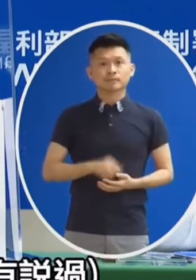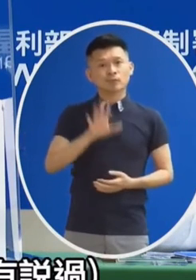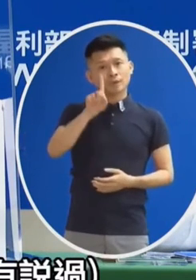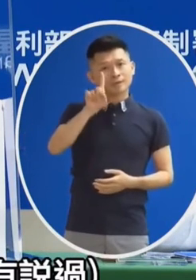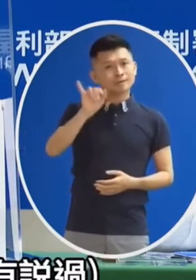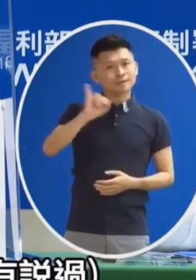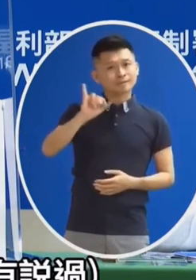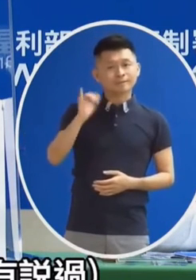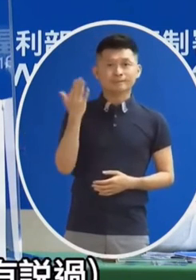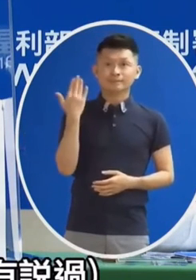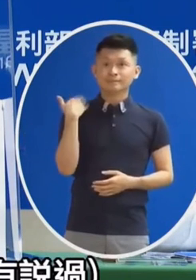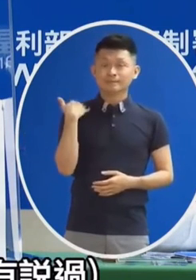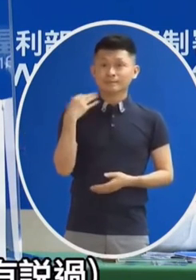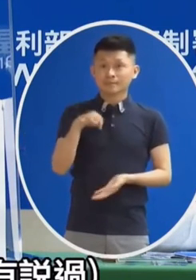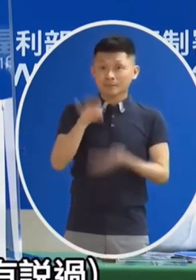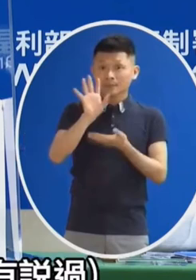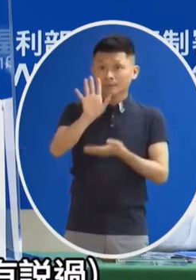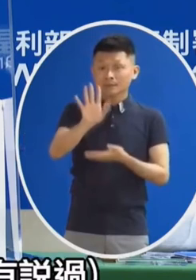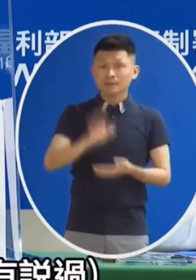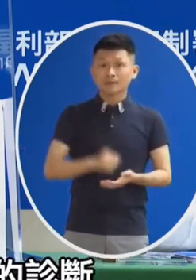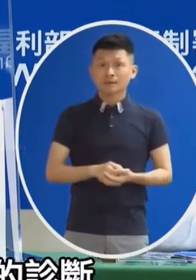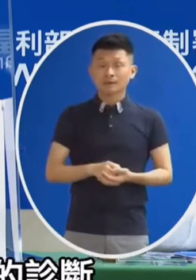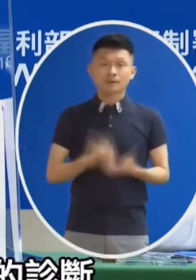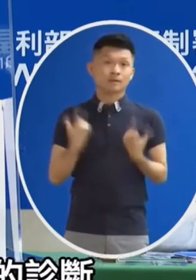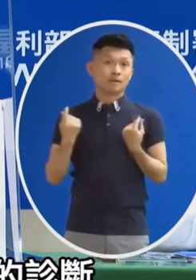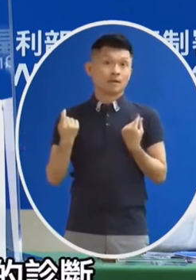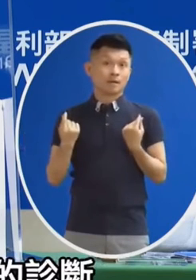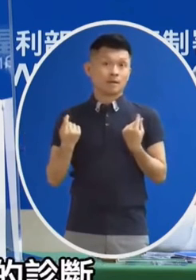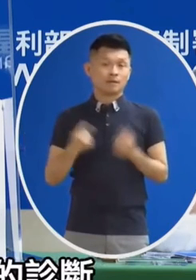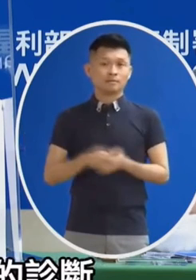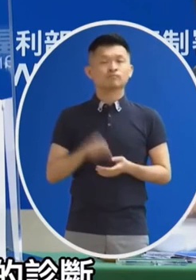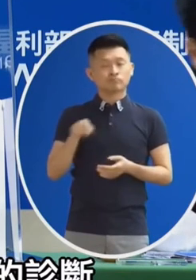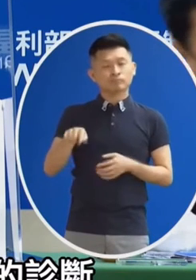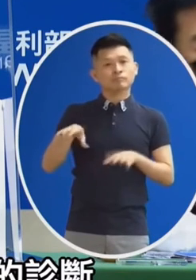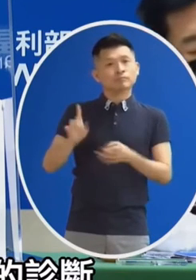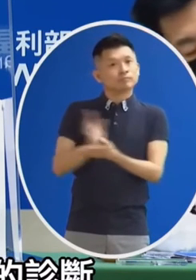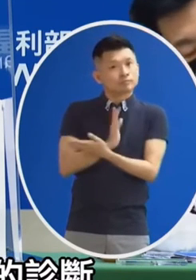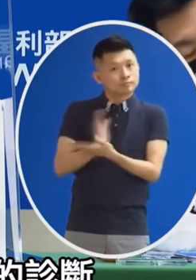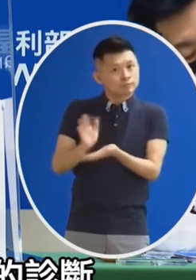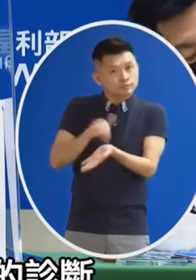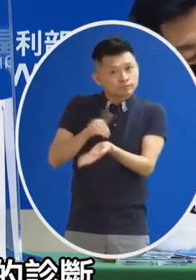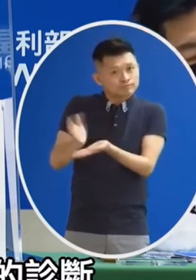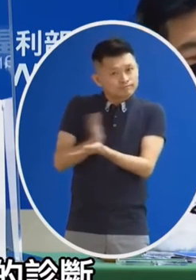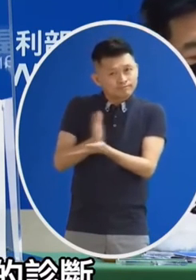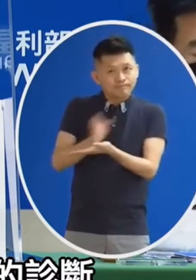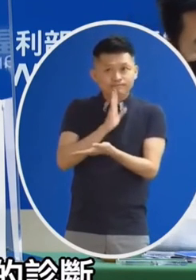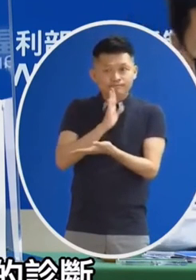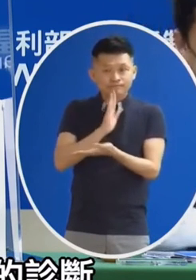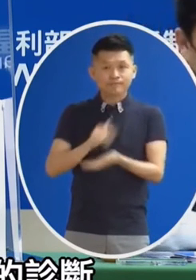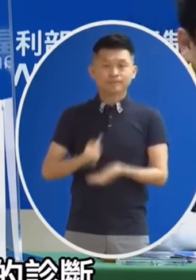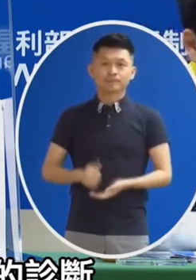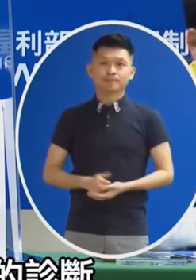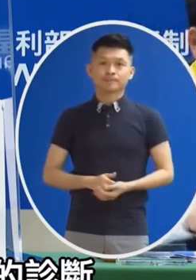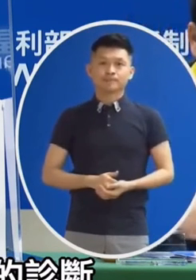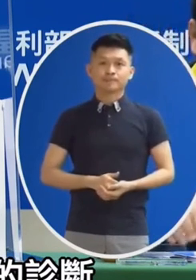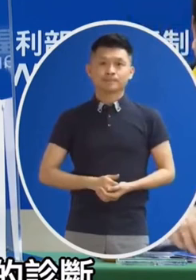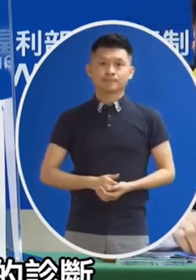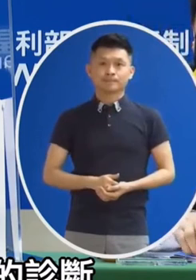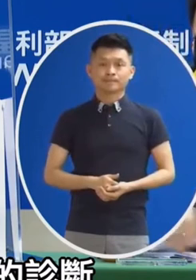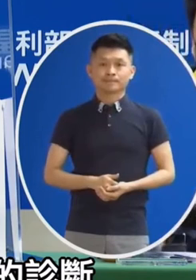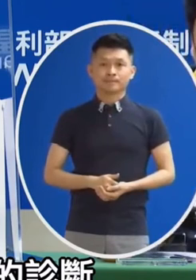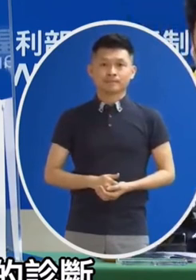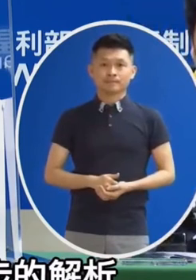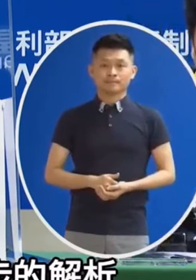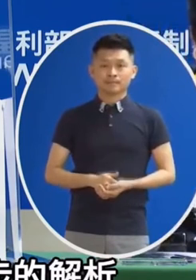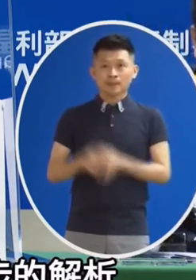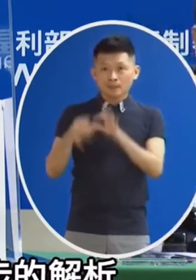一个女性嘛，之前有说过。 对，那个是一个诊断，那在这一个临床的诊断，